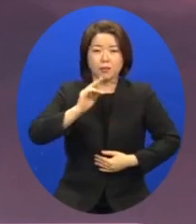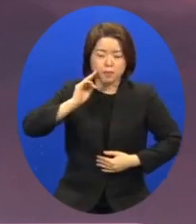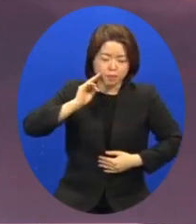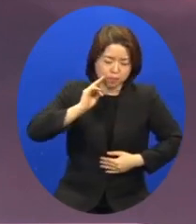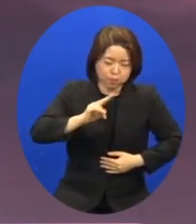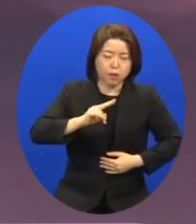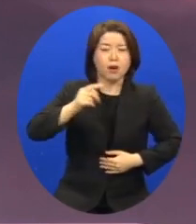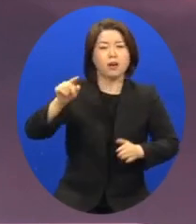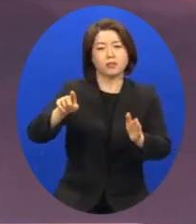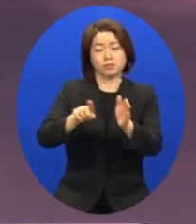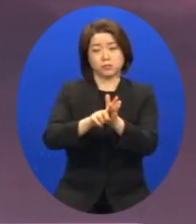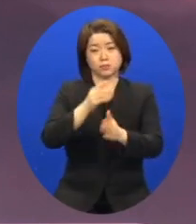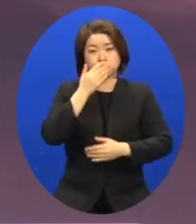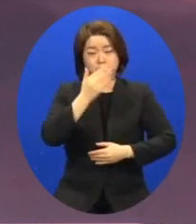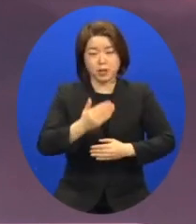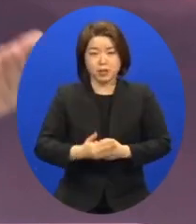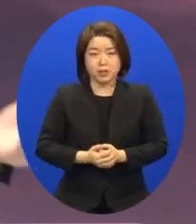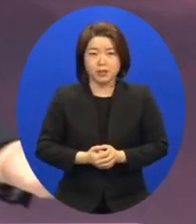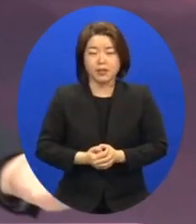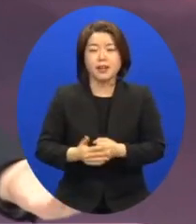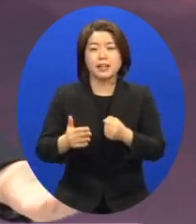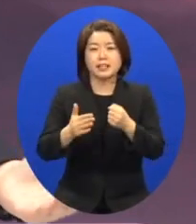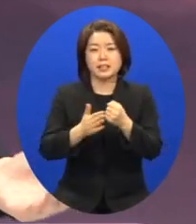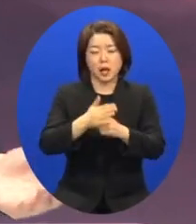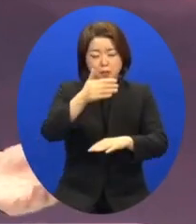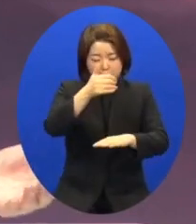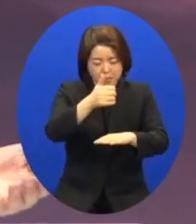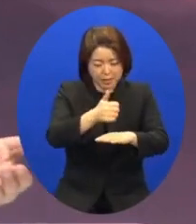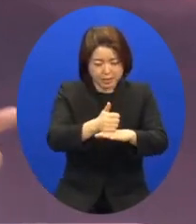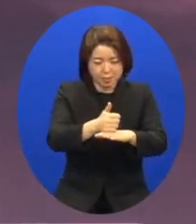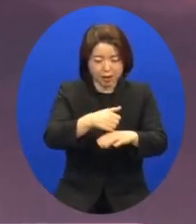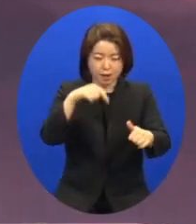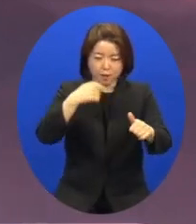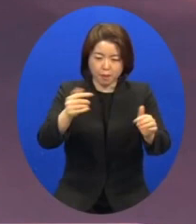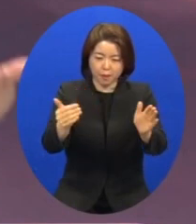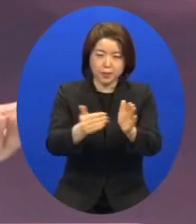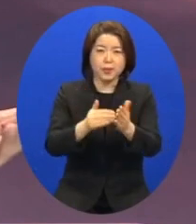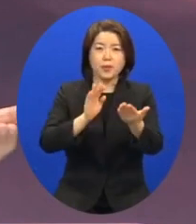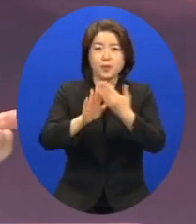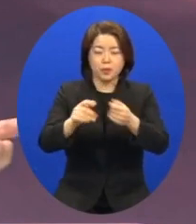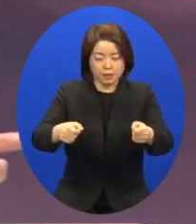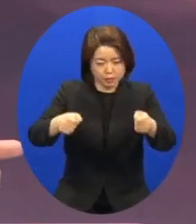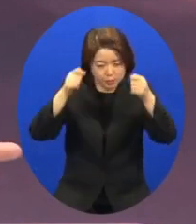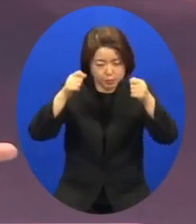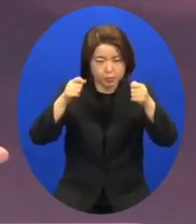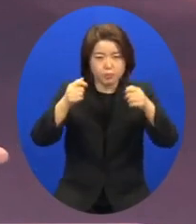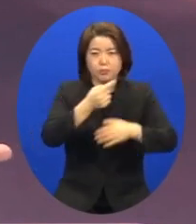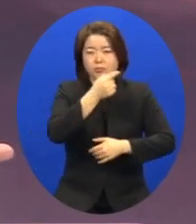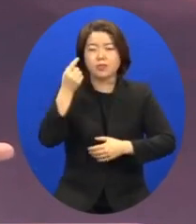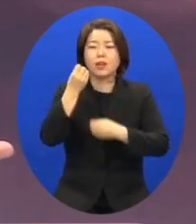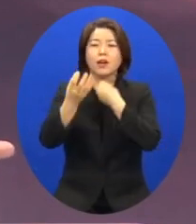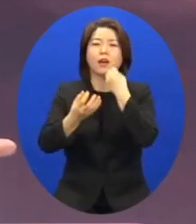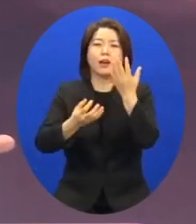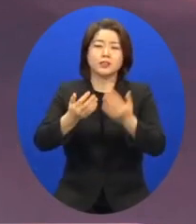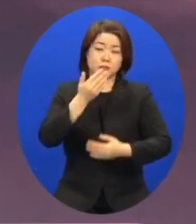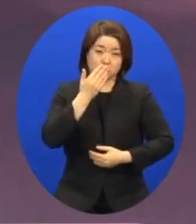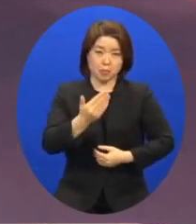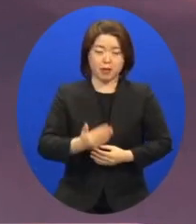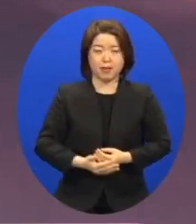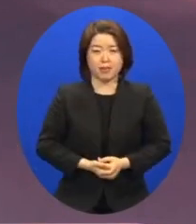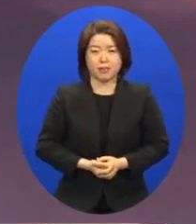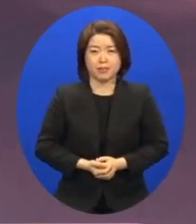지더라 그래서 마지막 수료식 을 할 수 있게 됐고 치료 간 정을 하셨다는 거죠